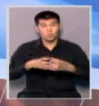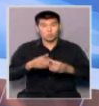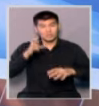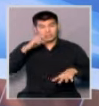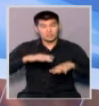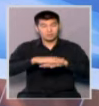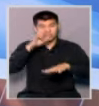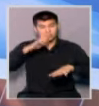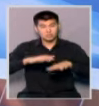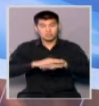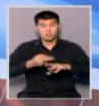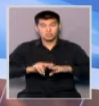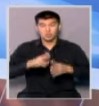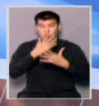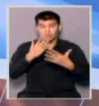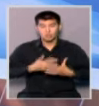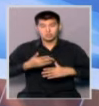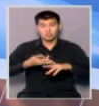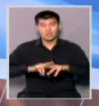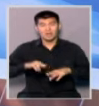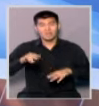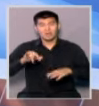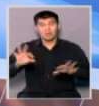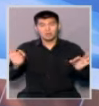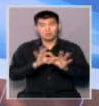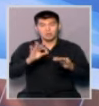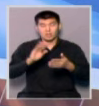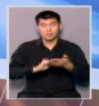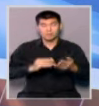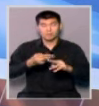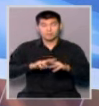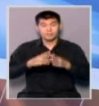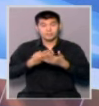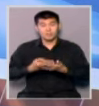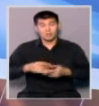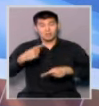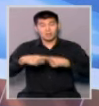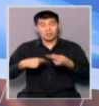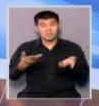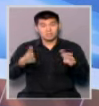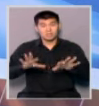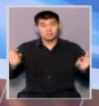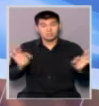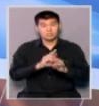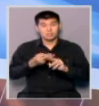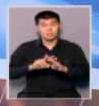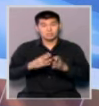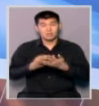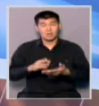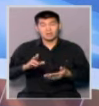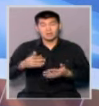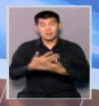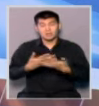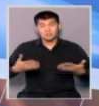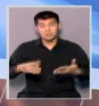el men jerge degen şeksi süyüspenşilik tabıl ölündörüne tən bastı erekşelik. Ol babadan kalgan jıraulık poeziyanı batıstın